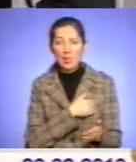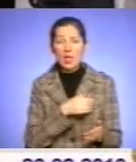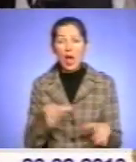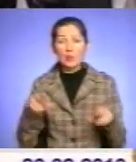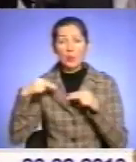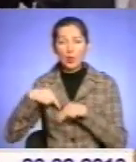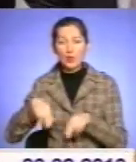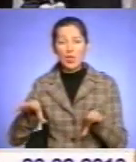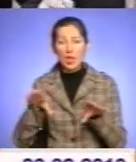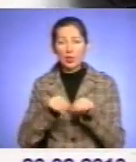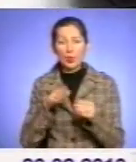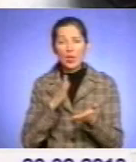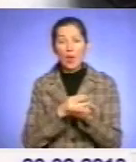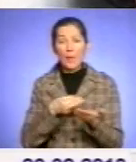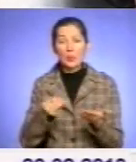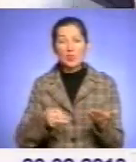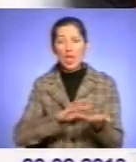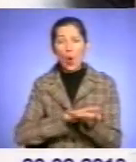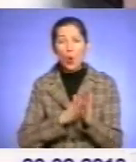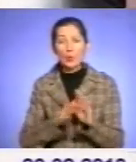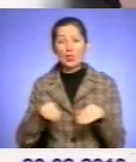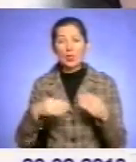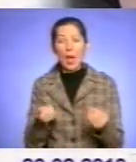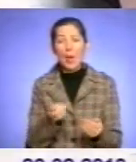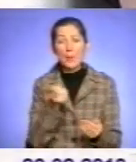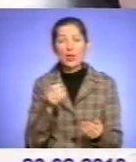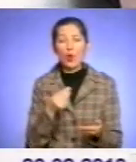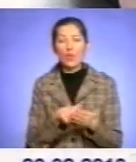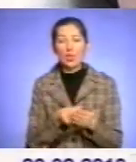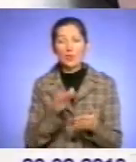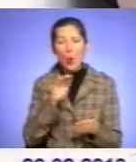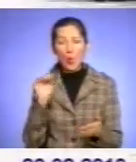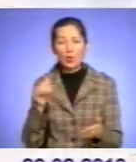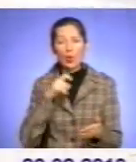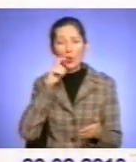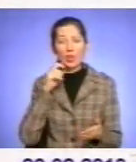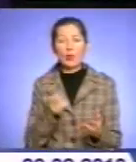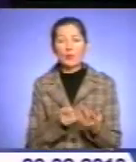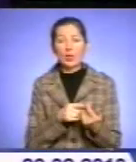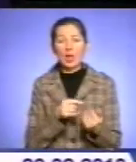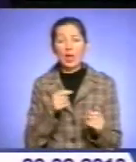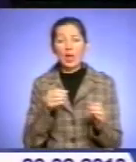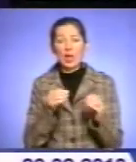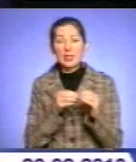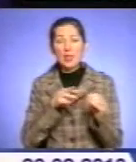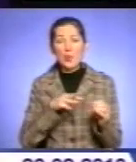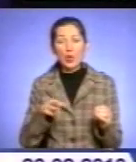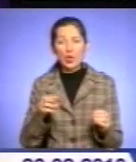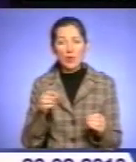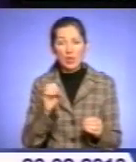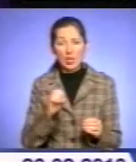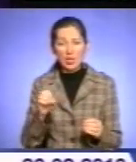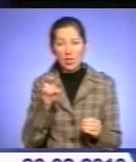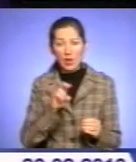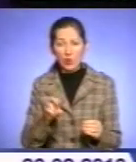також підписання угоди про надання мікрофінансової позики Україні у 610 мільйонів євро. Найменшим –